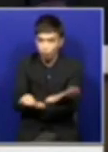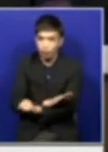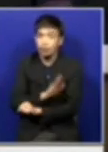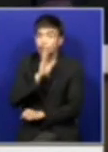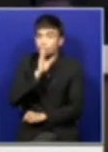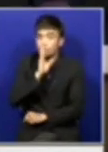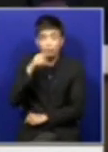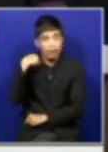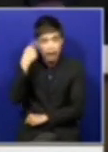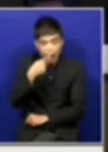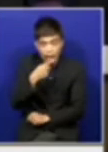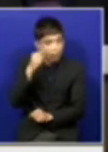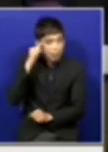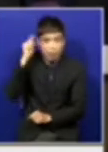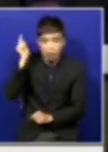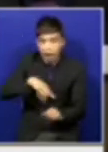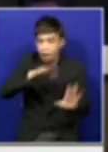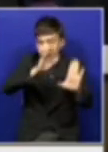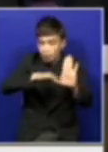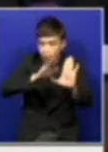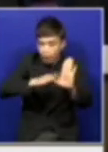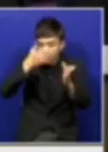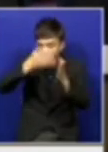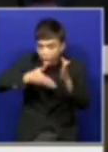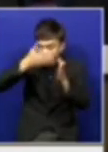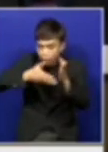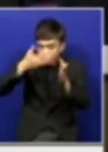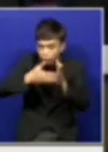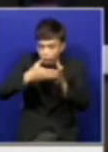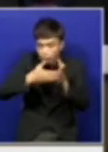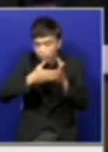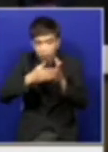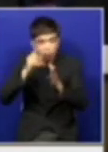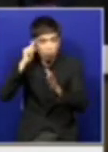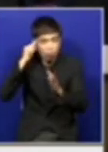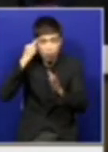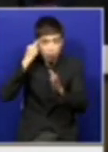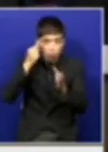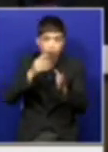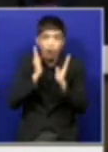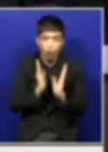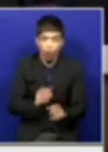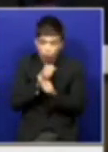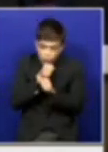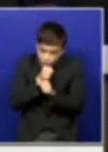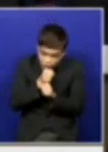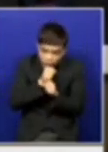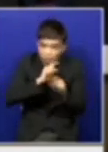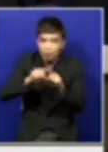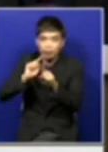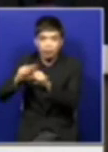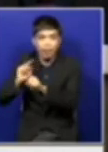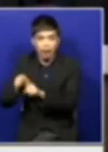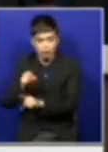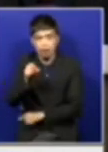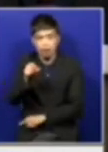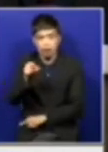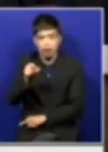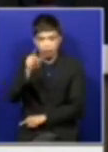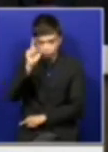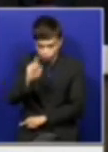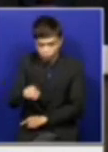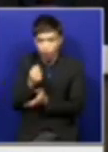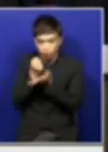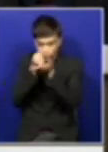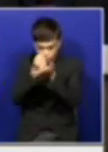ารถลงทะเบียนได้สำเร็จหรือกลุ่มเปราะบางผู้สูงอายุเหล่านี้นะครับเป็นสิ่งที่จะต้องได้รับการเ